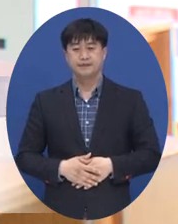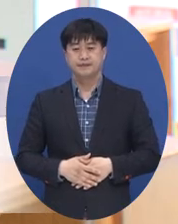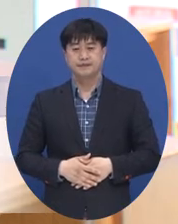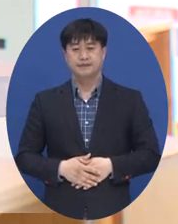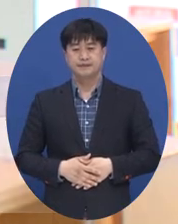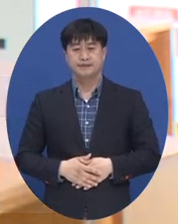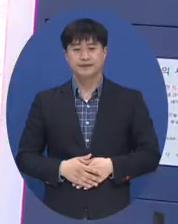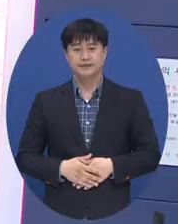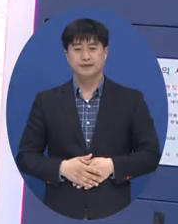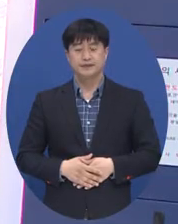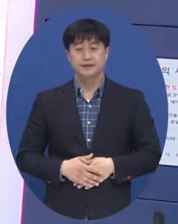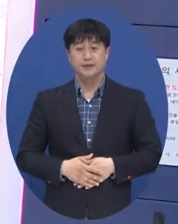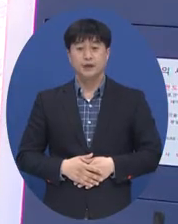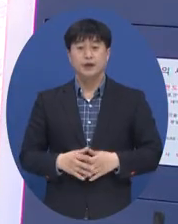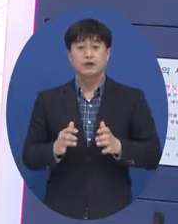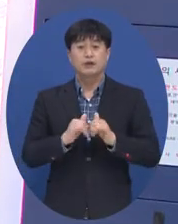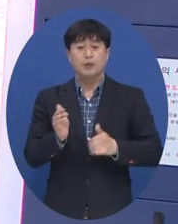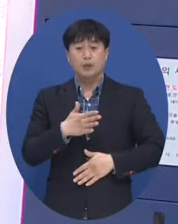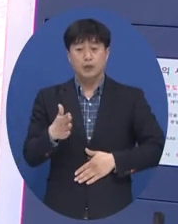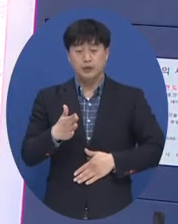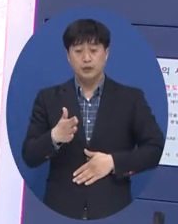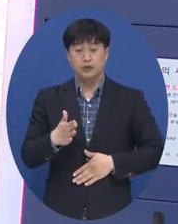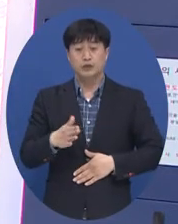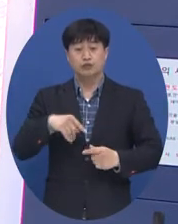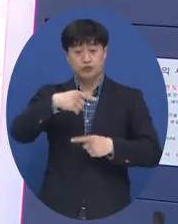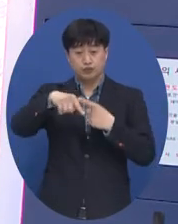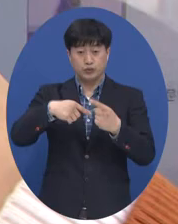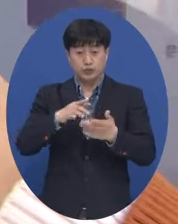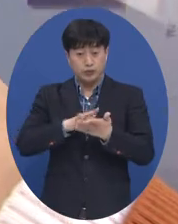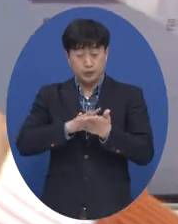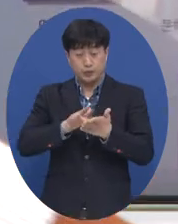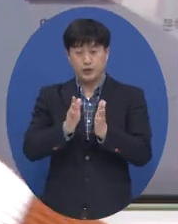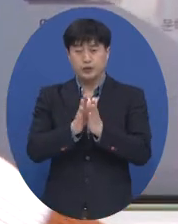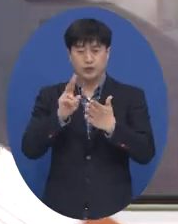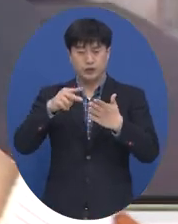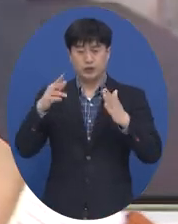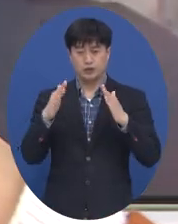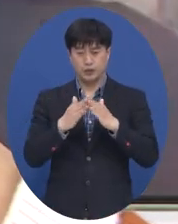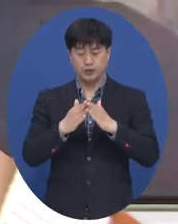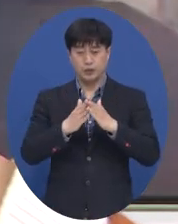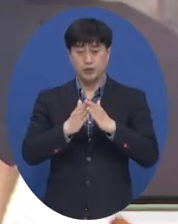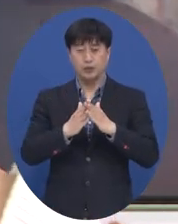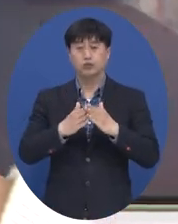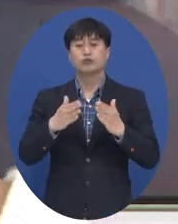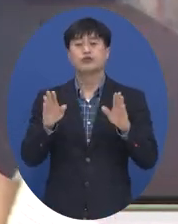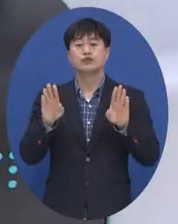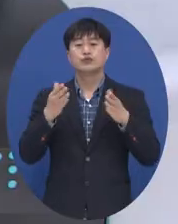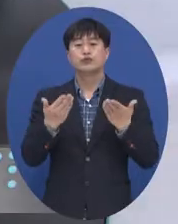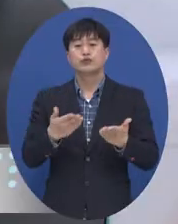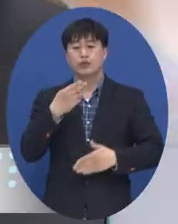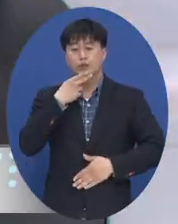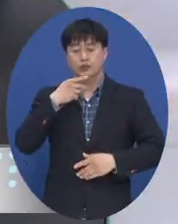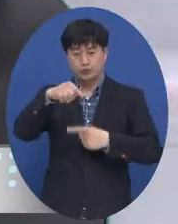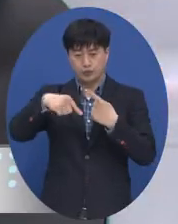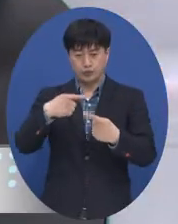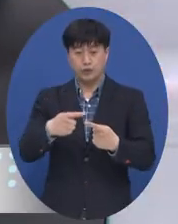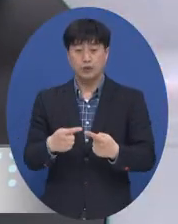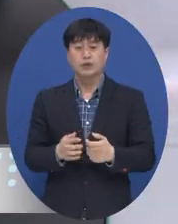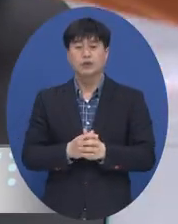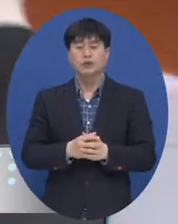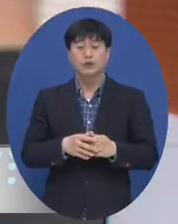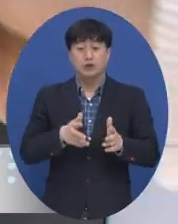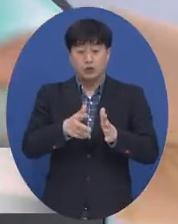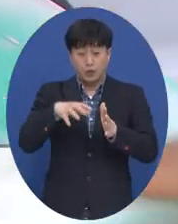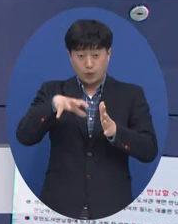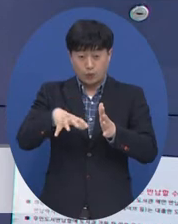탄식의 방 밖 사람 없이 운영되는 무인 도서관이 스마트 도서관 n 연중무휴 운영 됩니다 역사 등 유동인구가